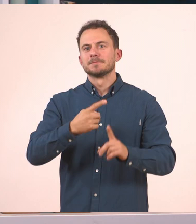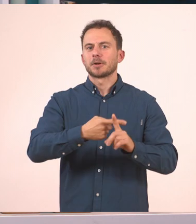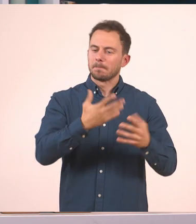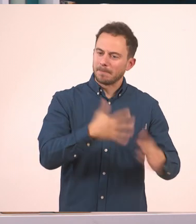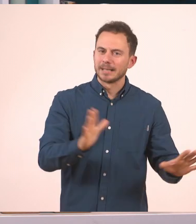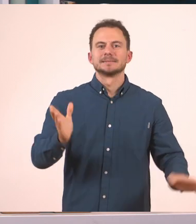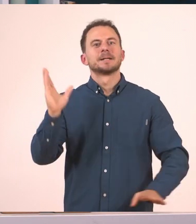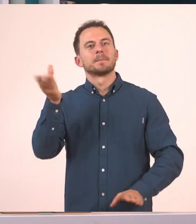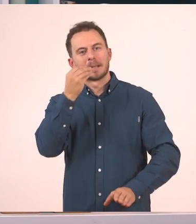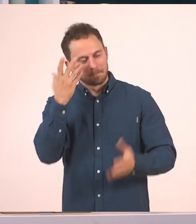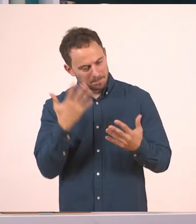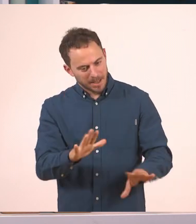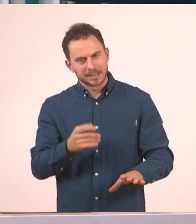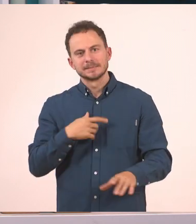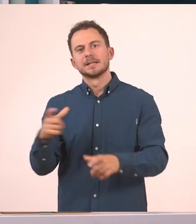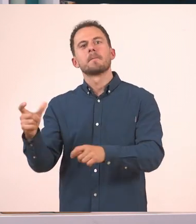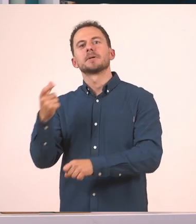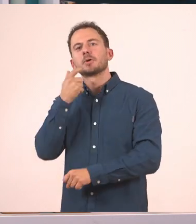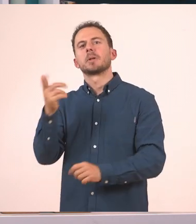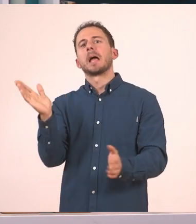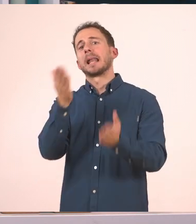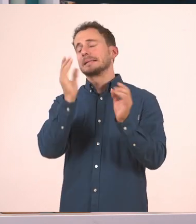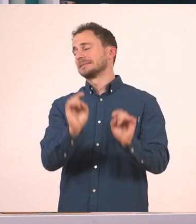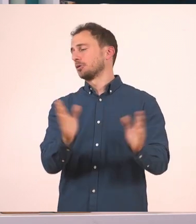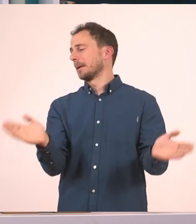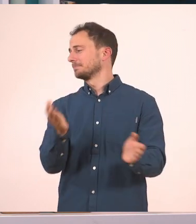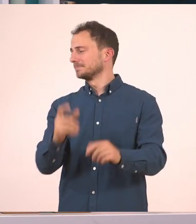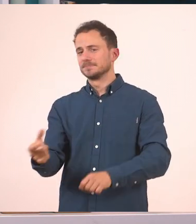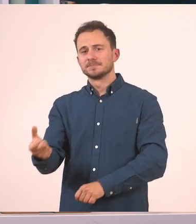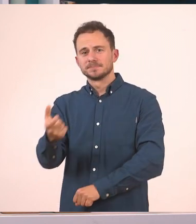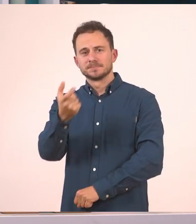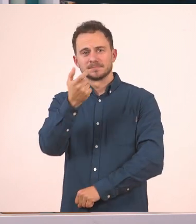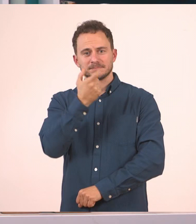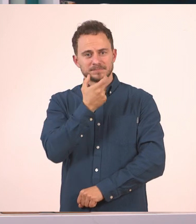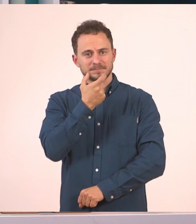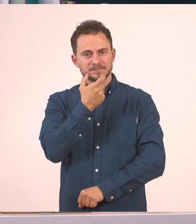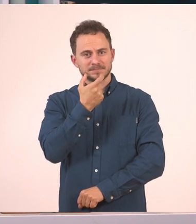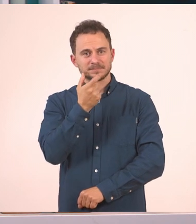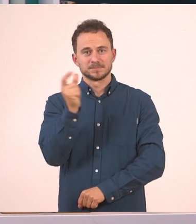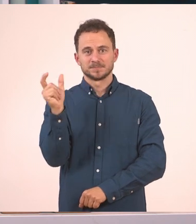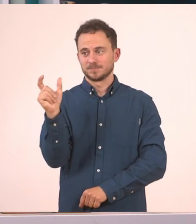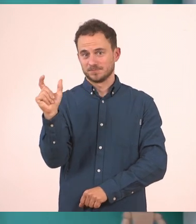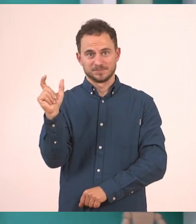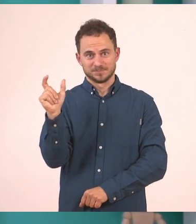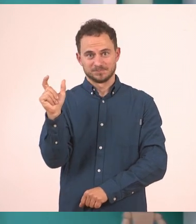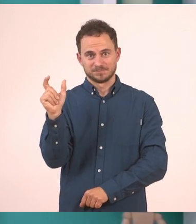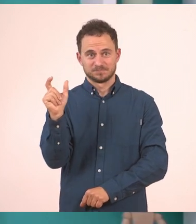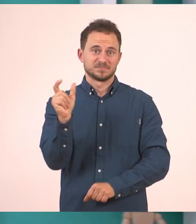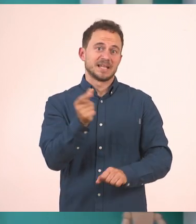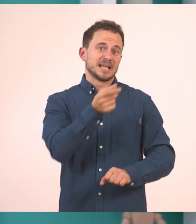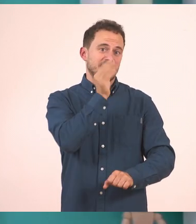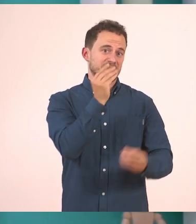και η πίτσα, ας φάω και ένα μπισκοτάκι. Παίρνω λοιπόν και ένα μπισκοτάκι και που πήγαινε τέλεια με τον καφέ.